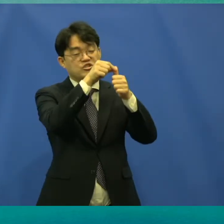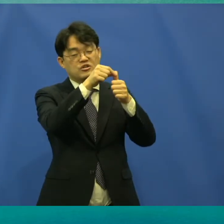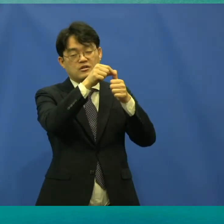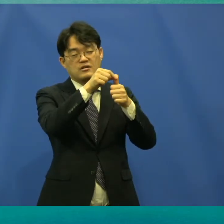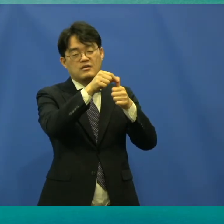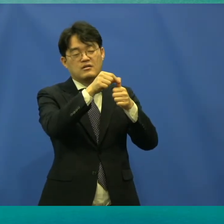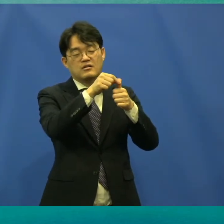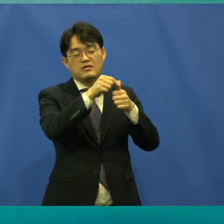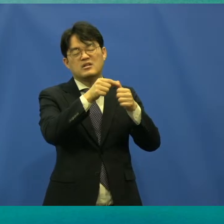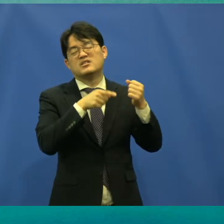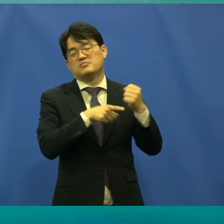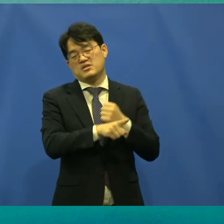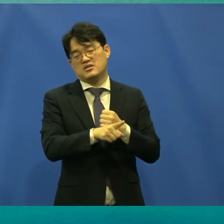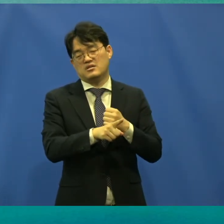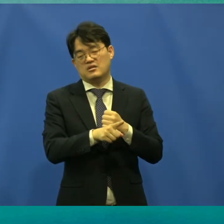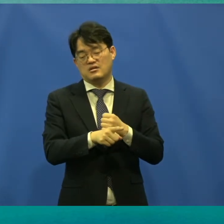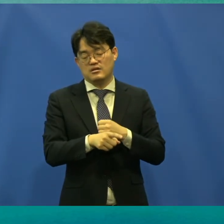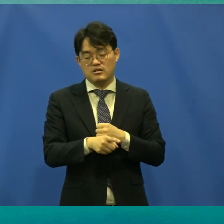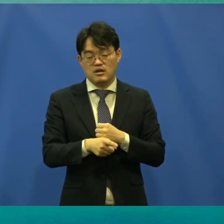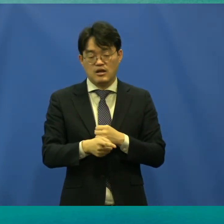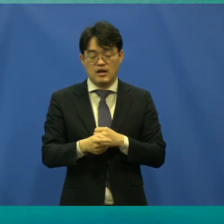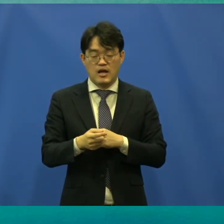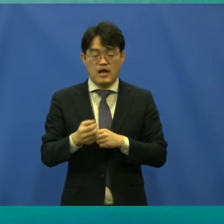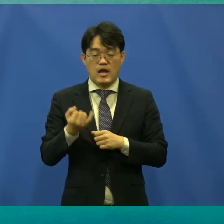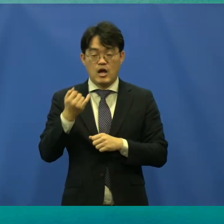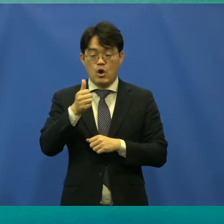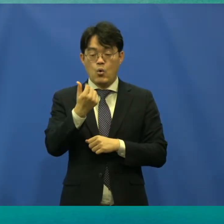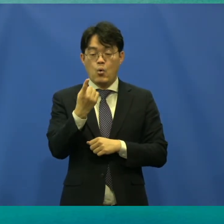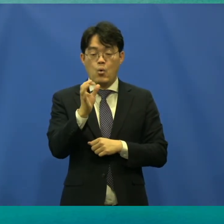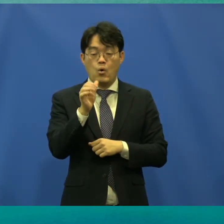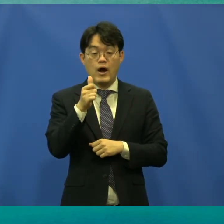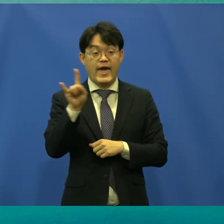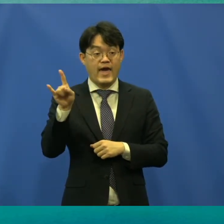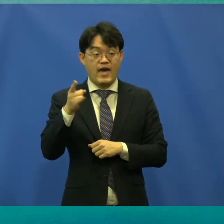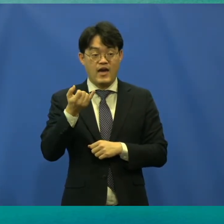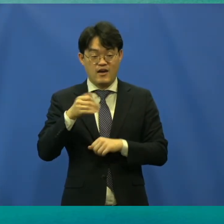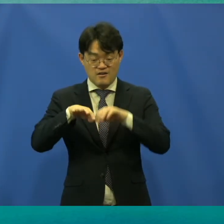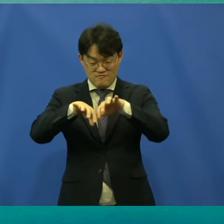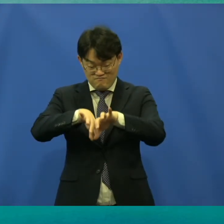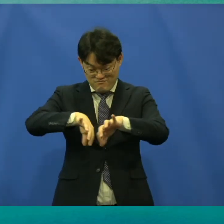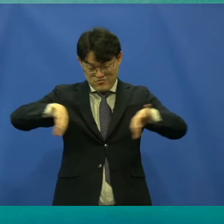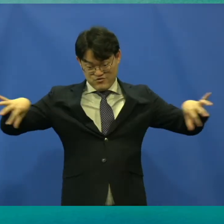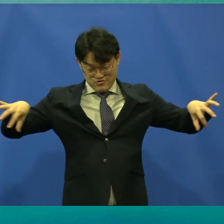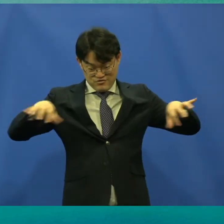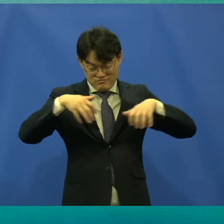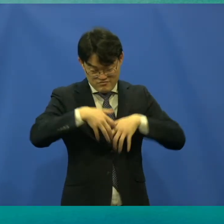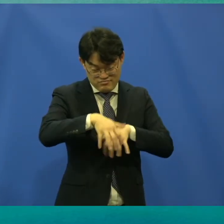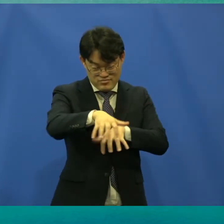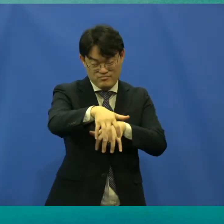물을 건넜다는 것은 하나님이 건너게 하셨다, 그런 의미가 있습니다.